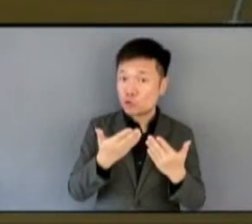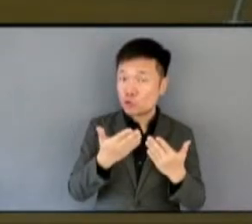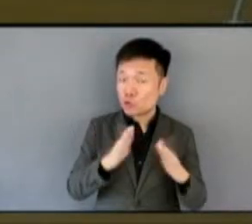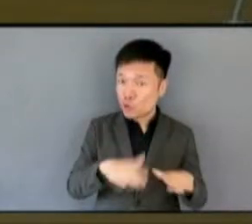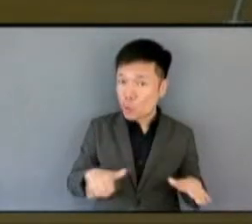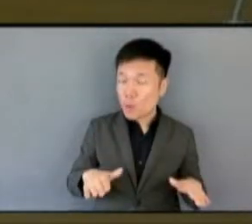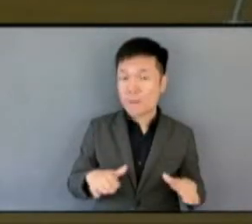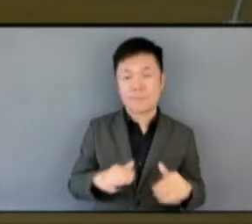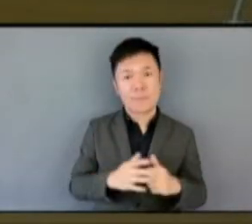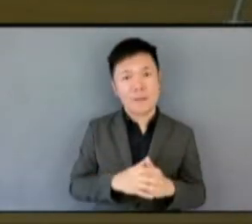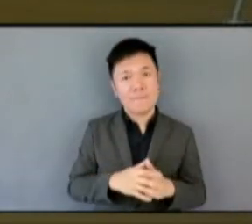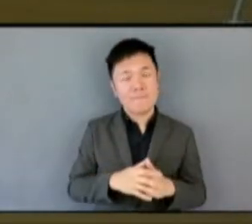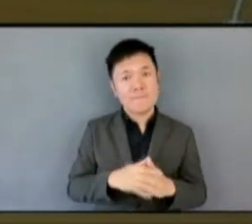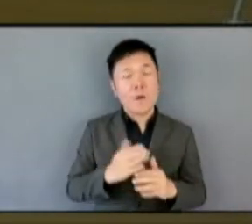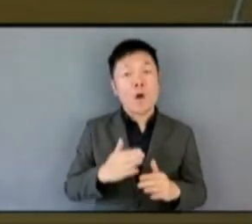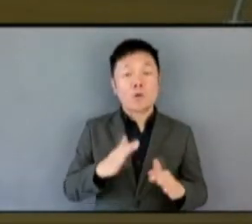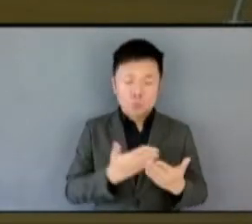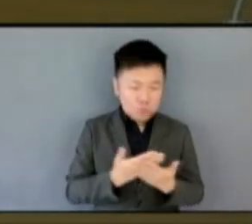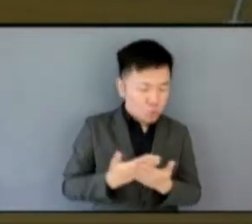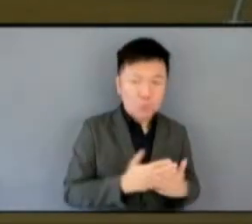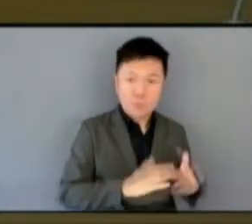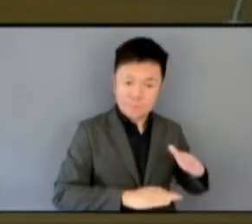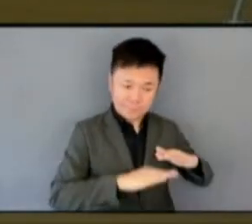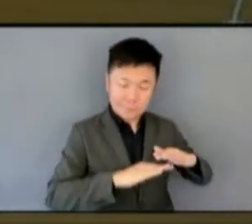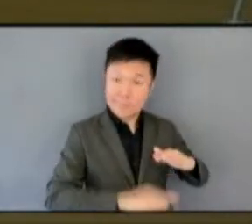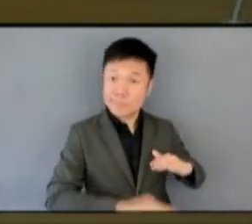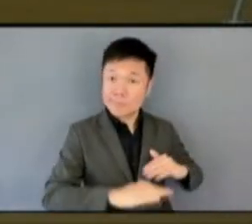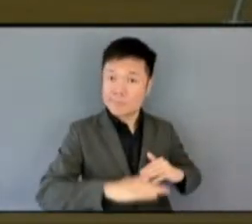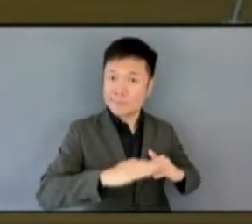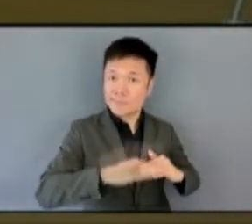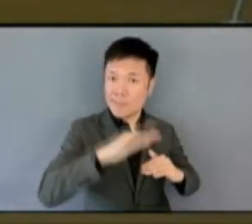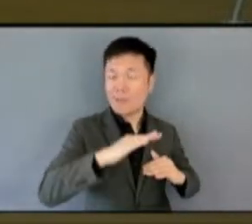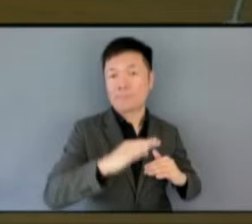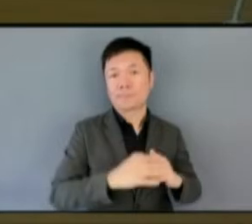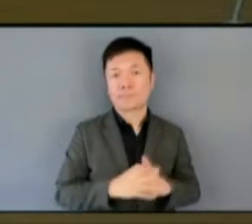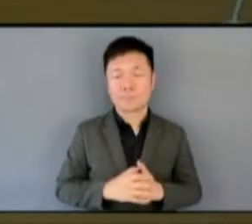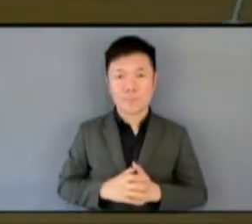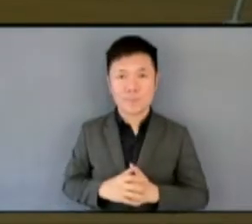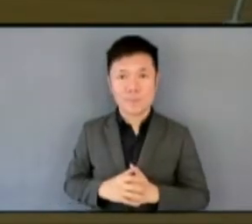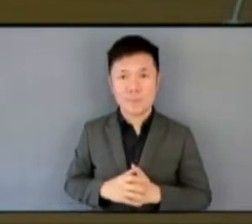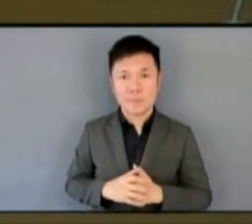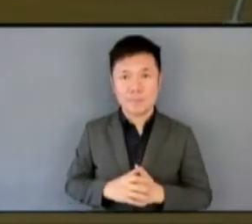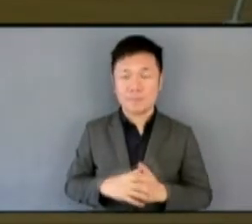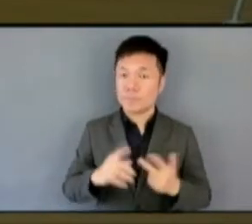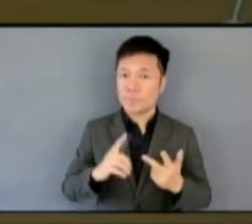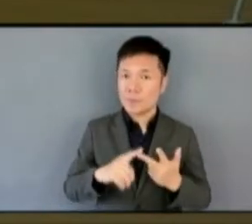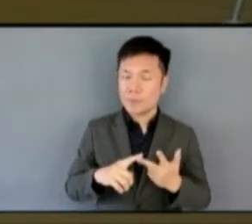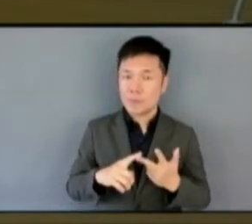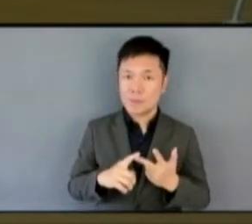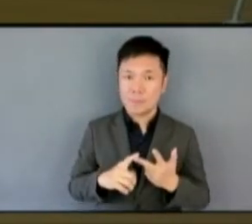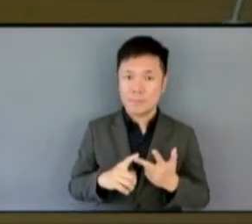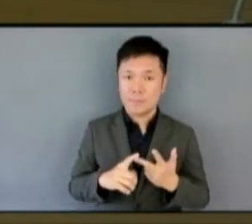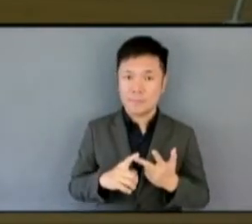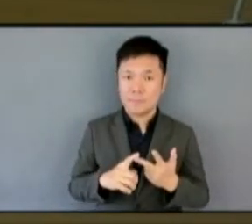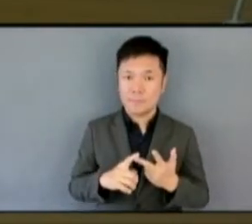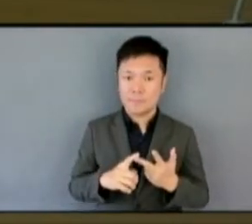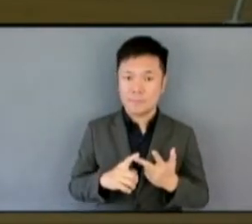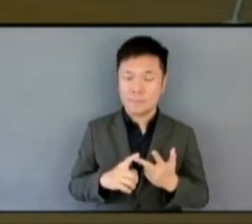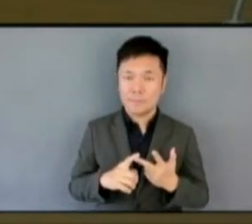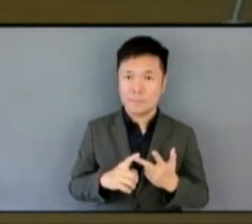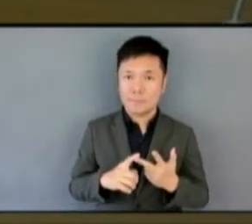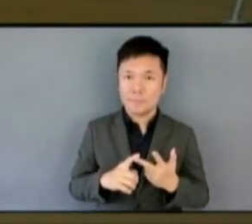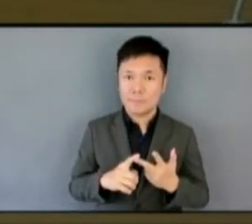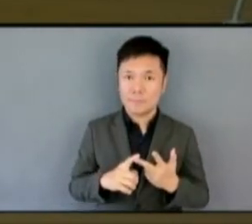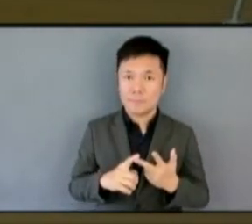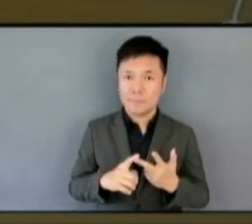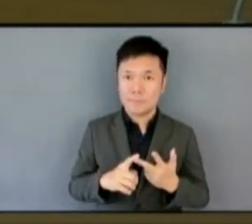расширение сети женских консультаций, модернизацию перинатальных центров, детских поликлиник и больниц, а